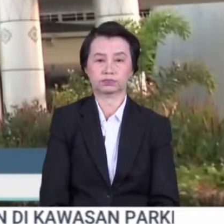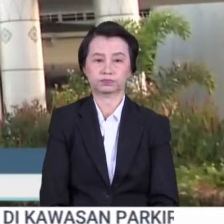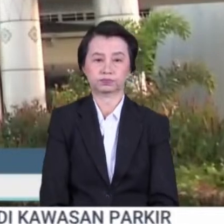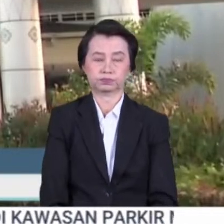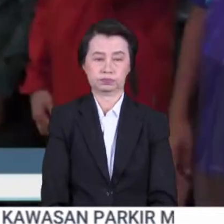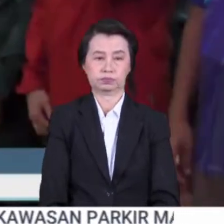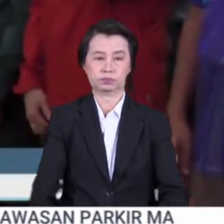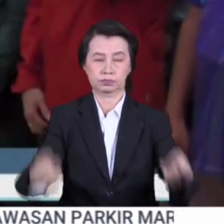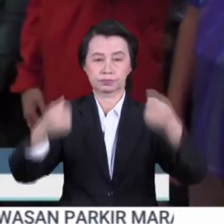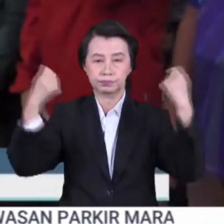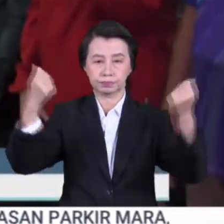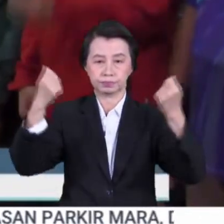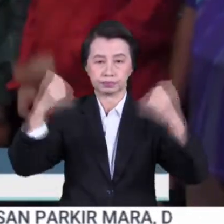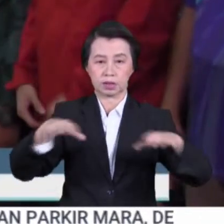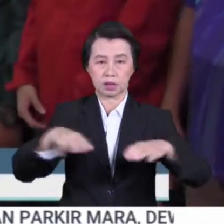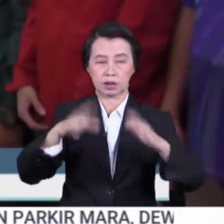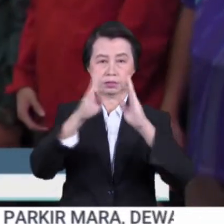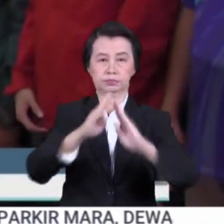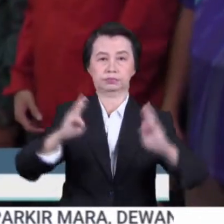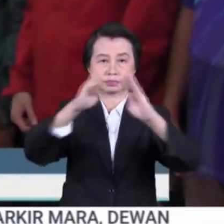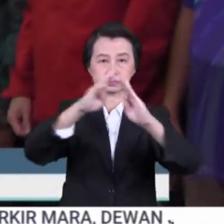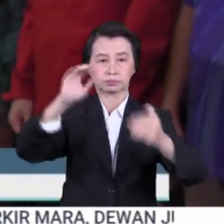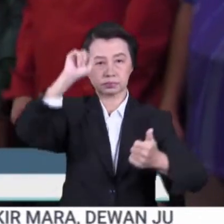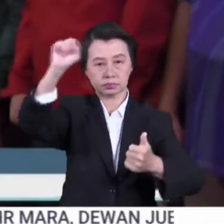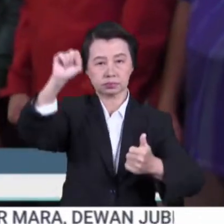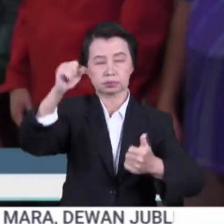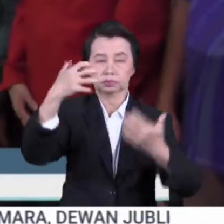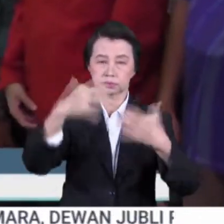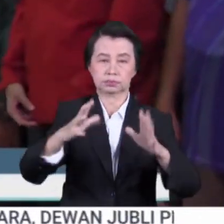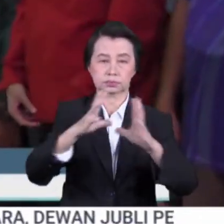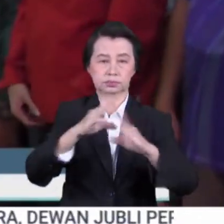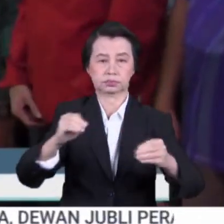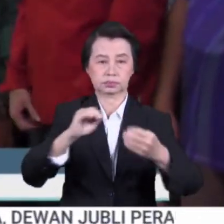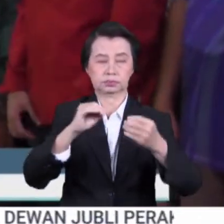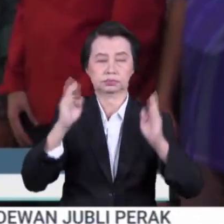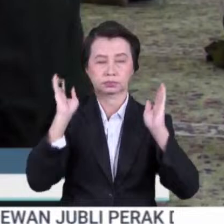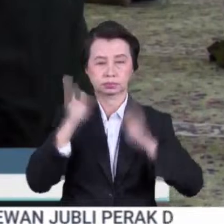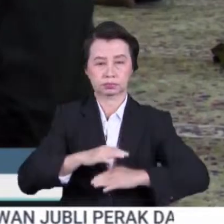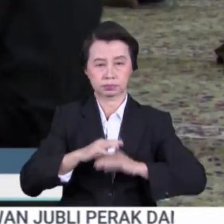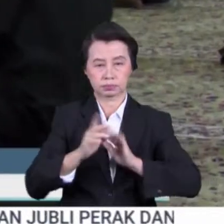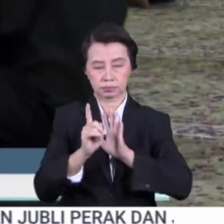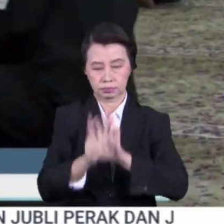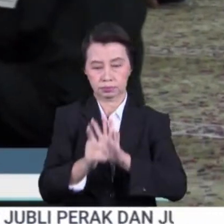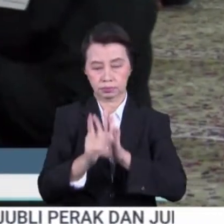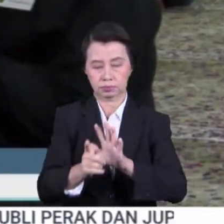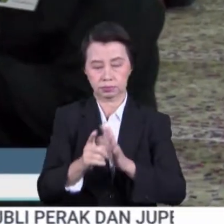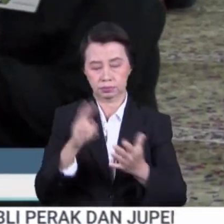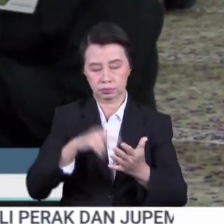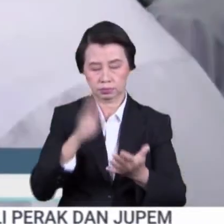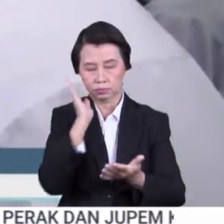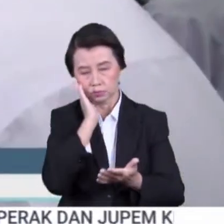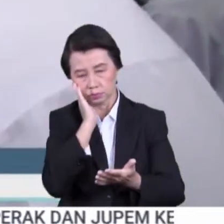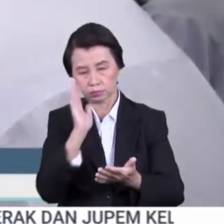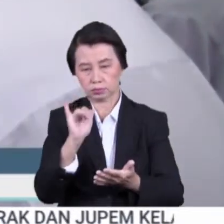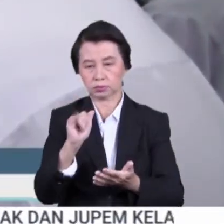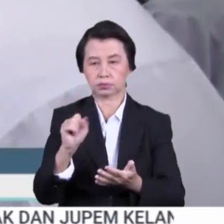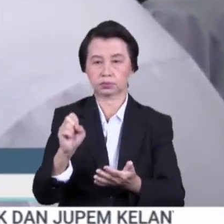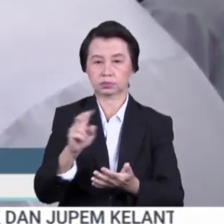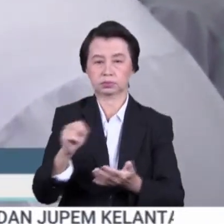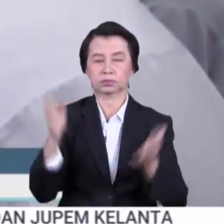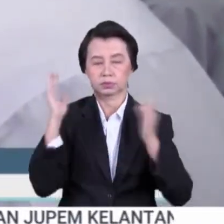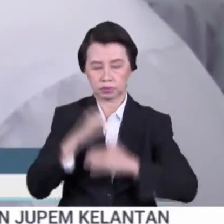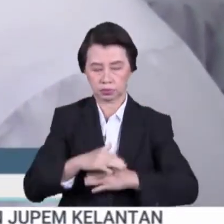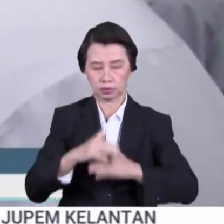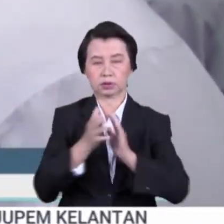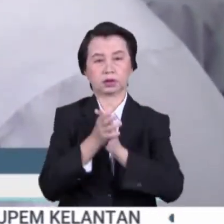Antara sambutan dibuat adalah di Masjid Negeri Sabah sebaik selesai solat maghrib berjemaah berlangsung bacaan Yasin doa selamat dan solat